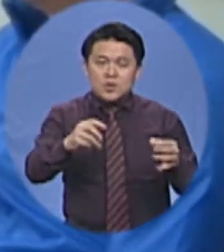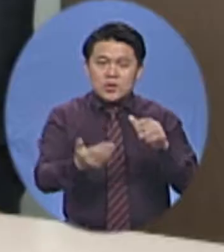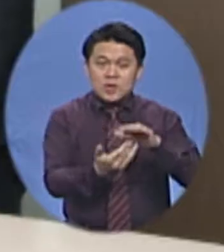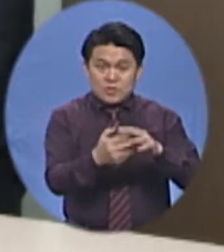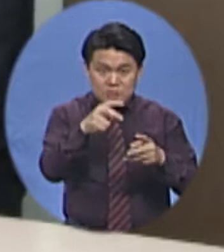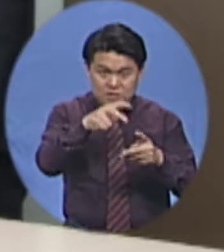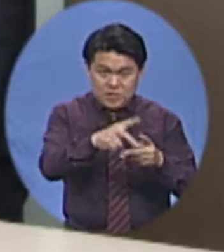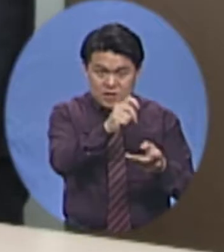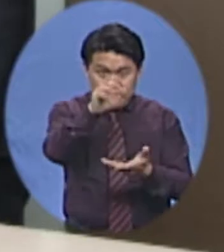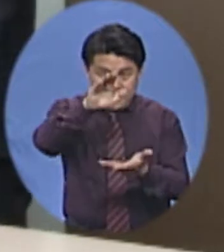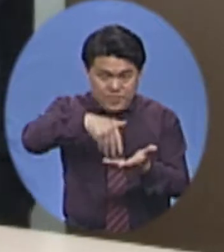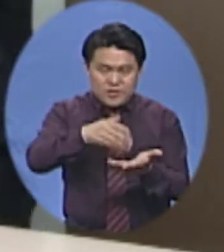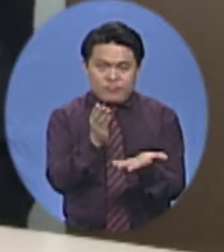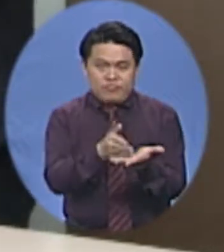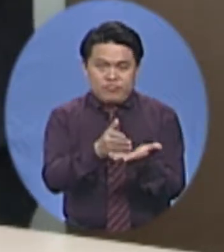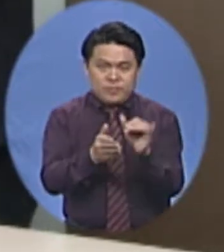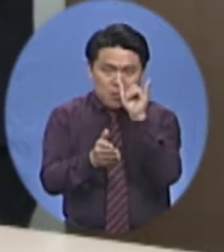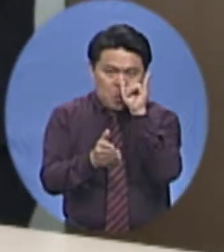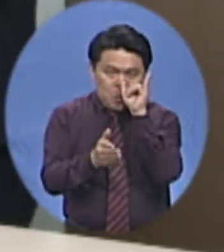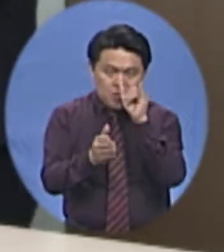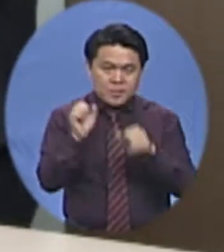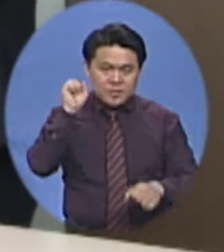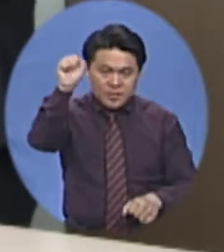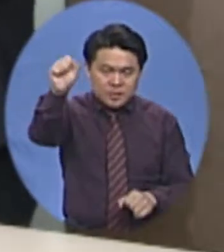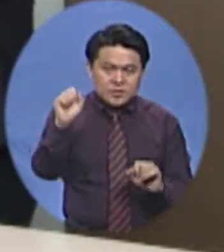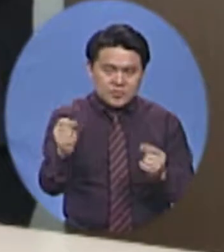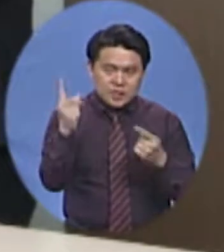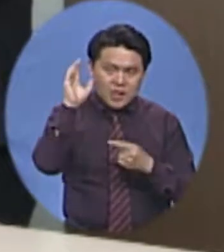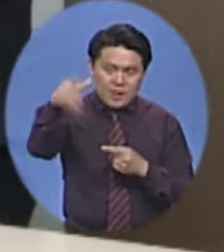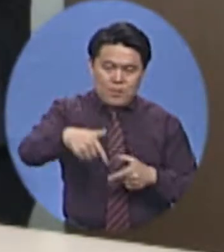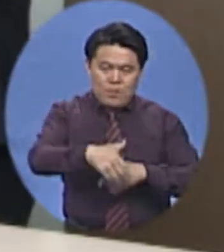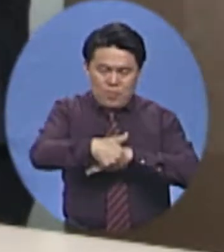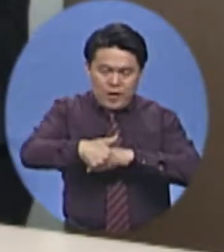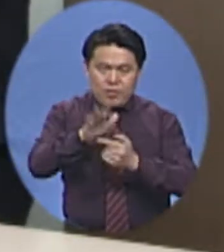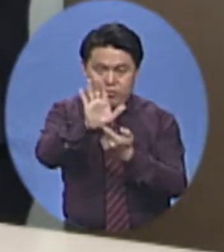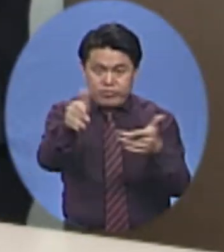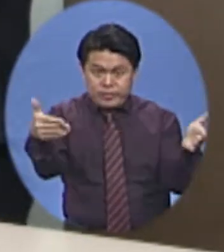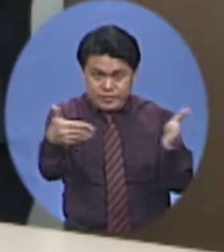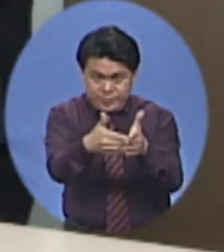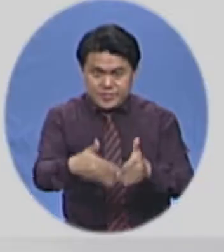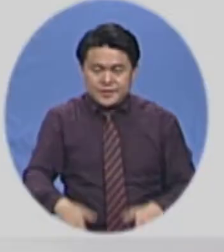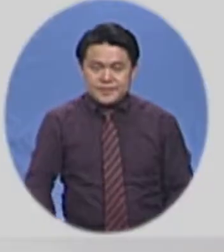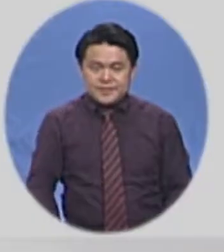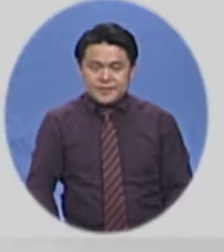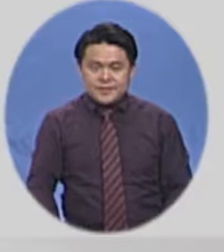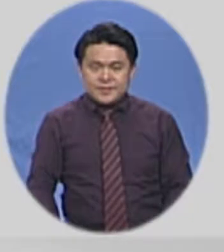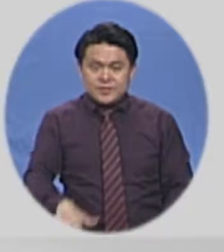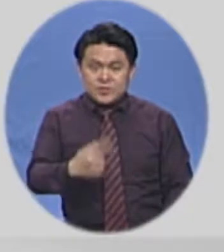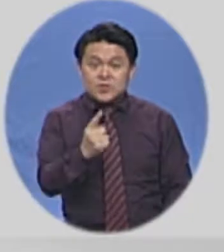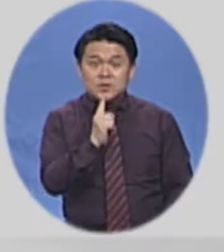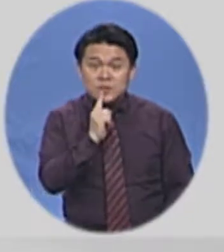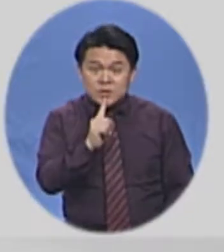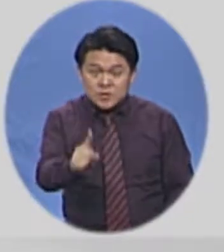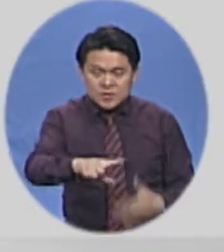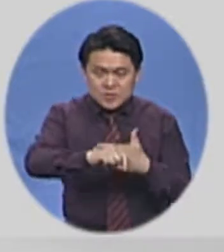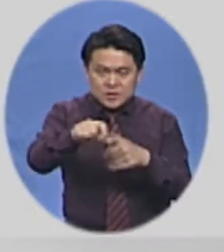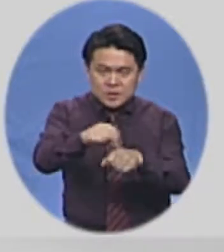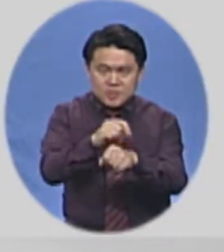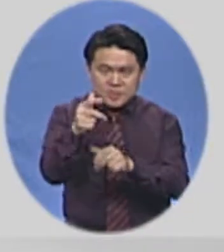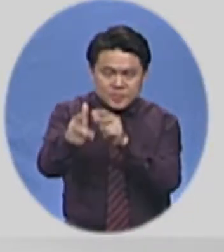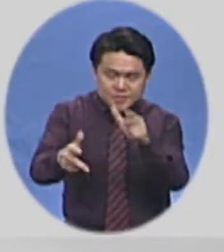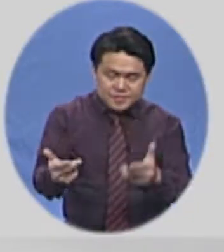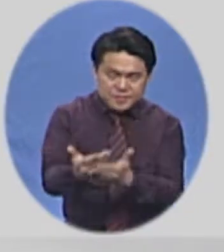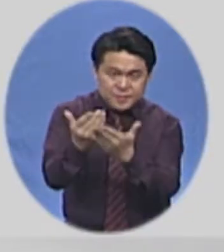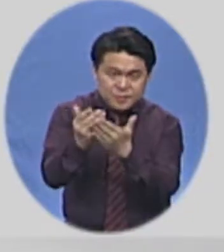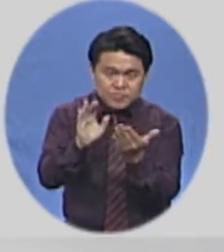기자 초청 회견을 열고 출마 선언과 앞으로의 포부를 밝혔습니다. 조 후보는 지역 특화